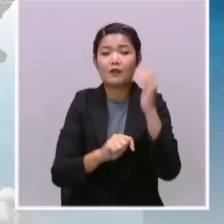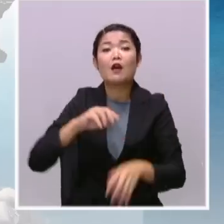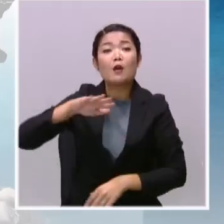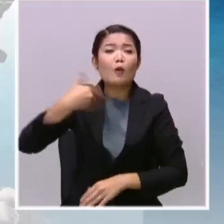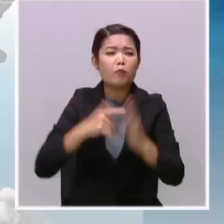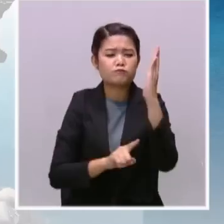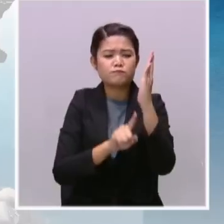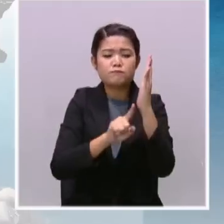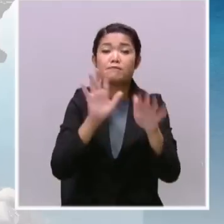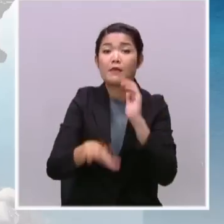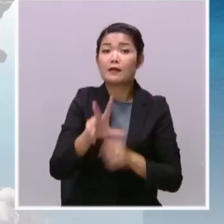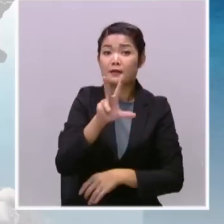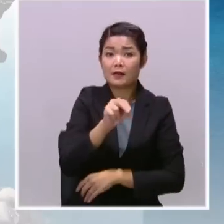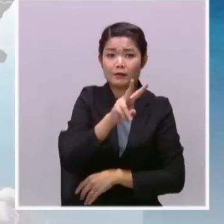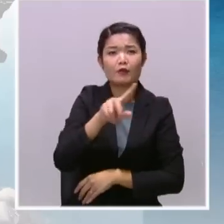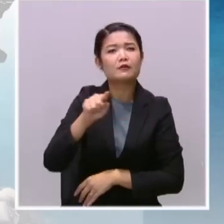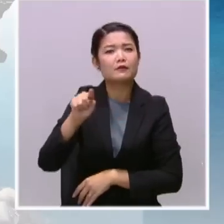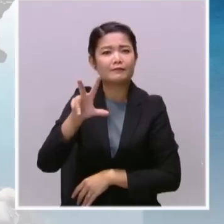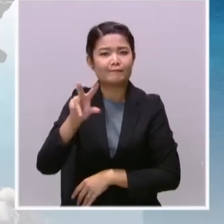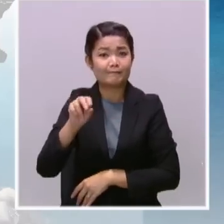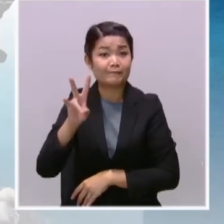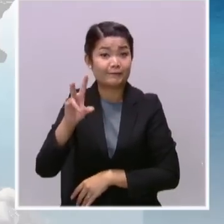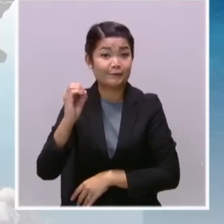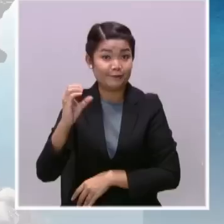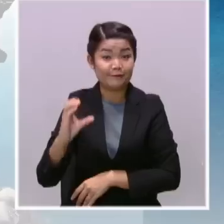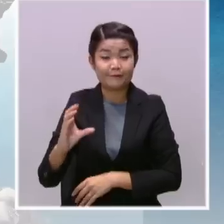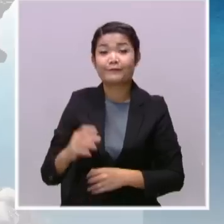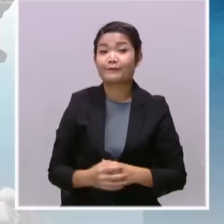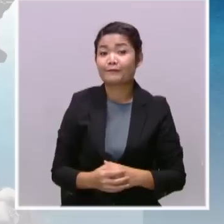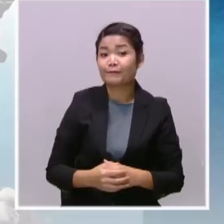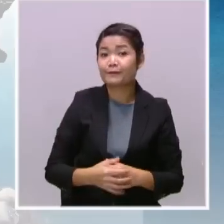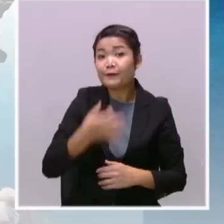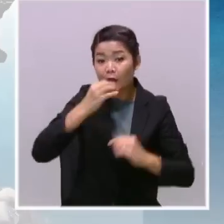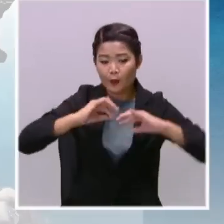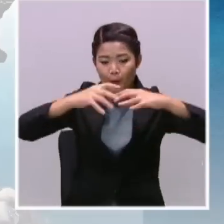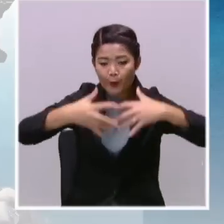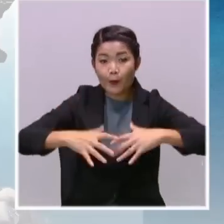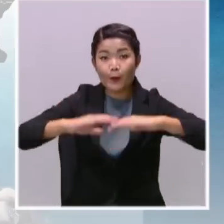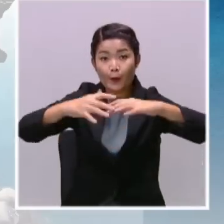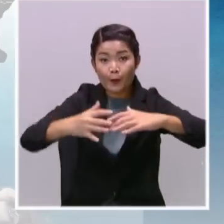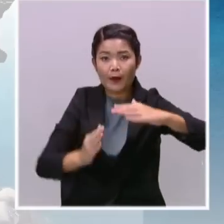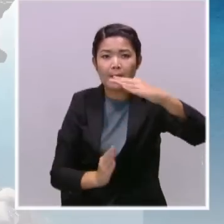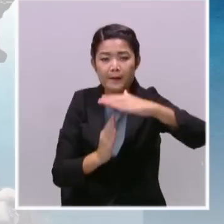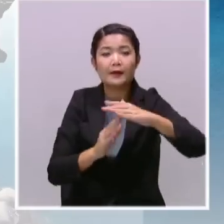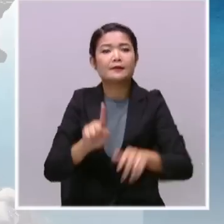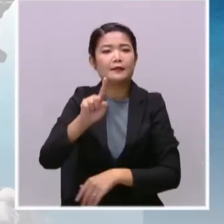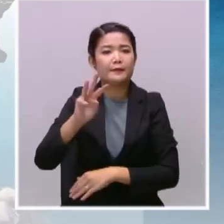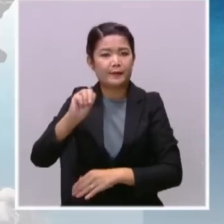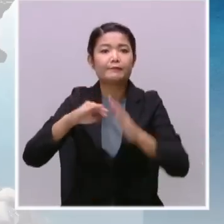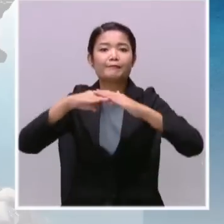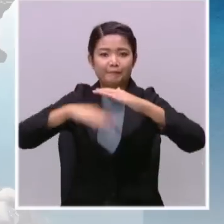อุนหภูมิสูงสุด 32-37 องค์สาเซลเซียสทะเลมีขึ้นต่ำกวา 1 เมตรค่ะค่ะ